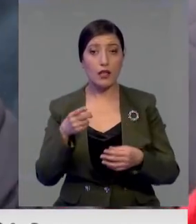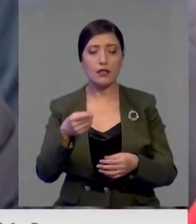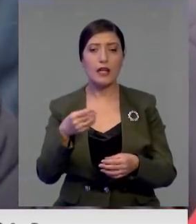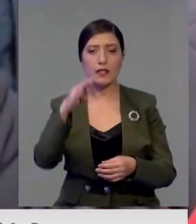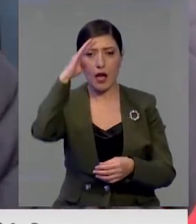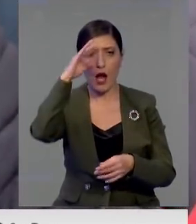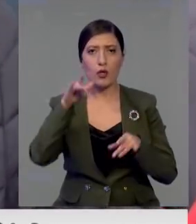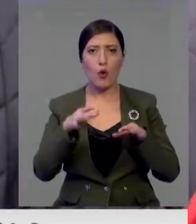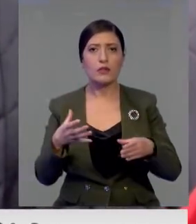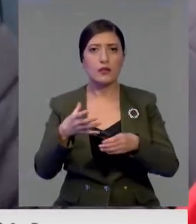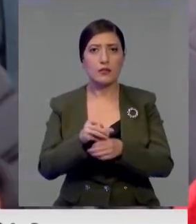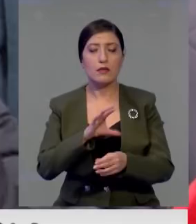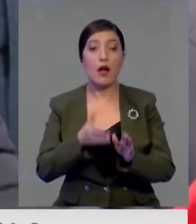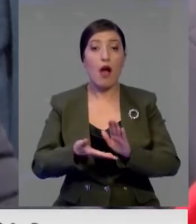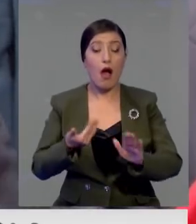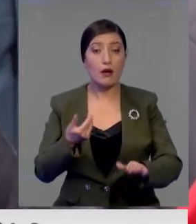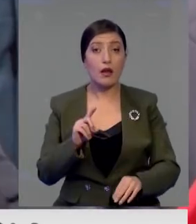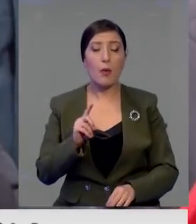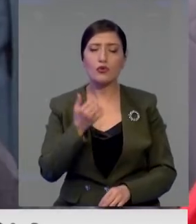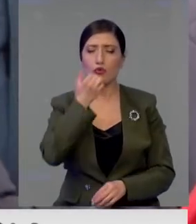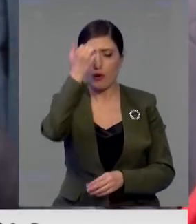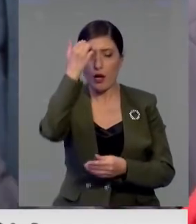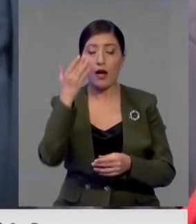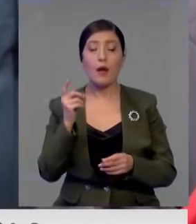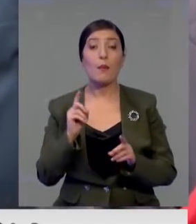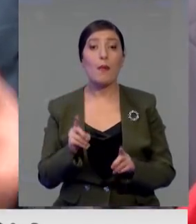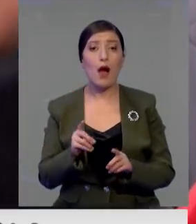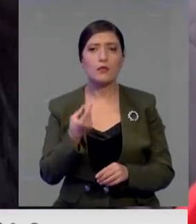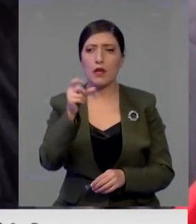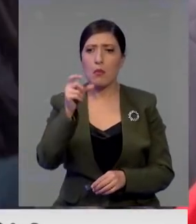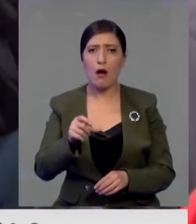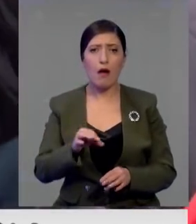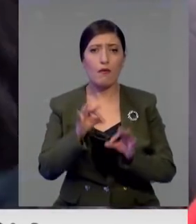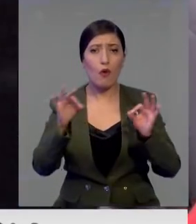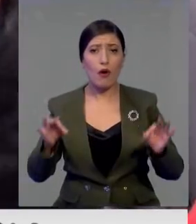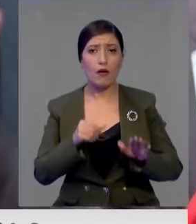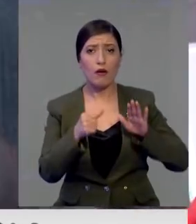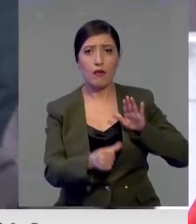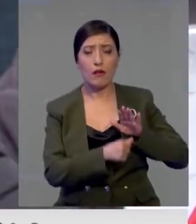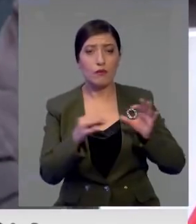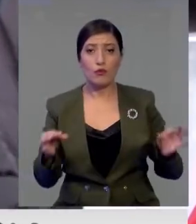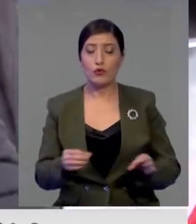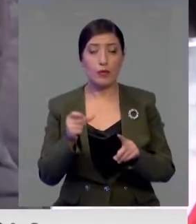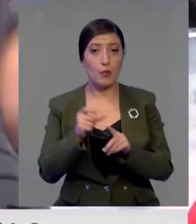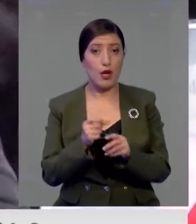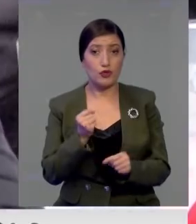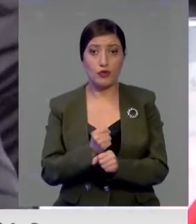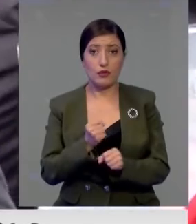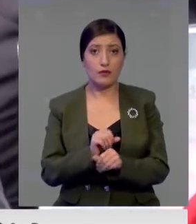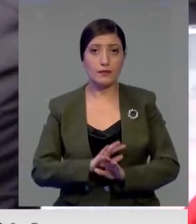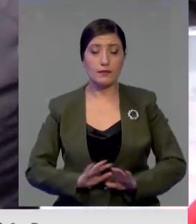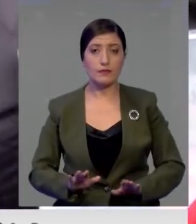հանել եք, շնորհակալ եմ, բայց ոչ մեկը մատը մատին չի խփում, Ին ի սկզբանե ոնց իրանք